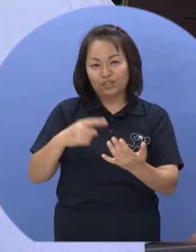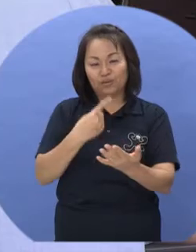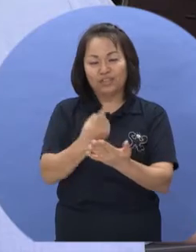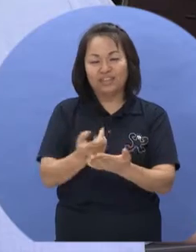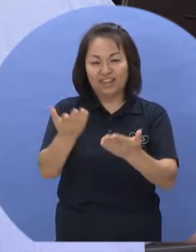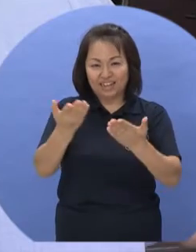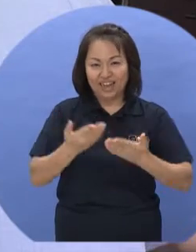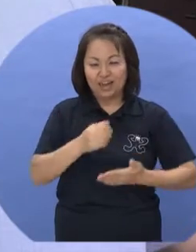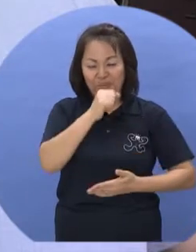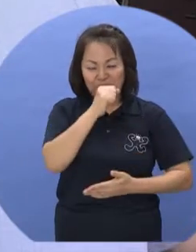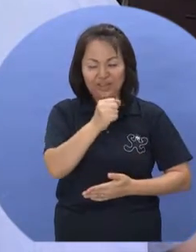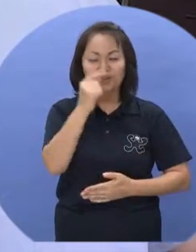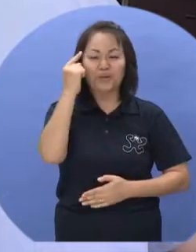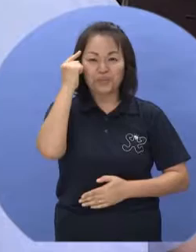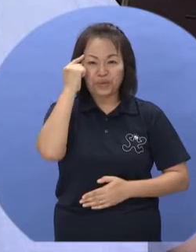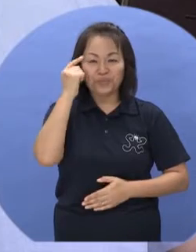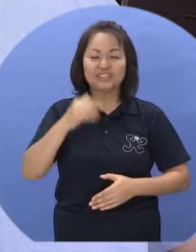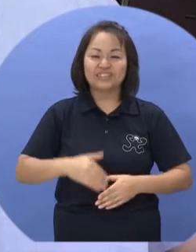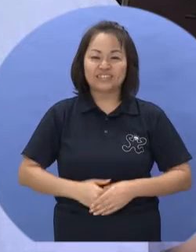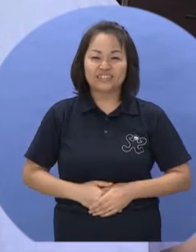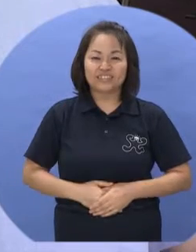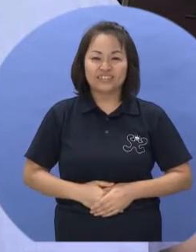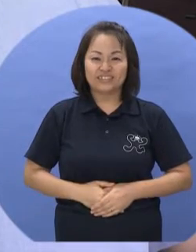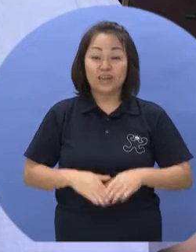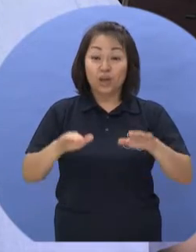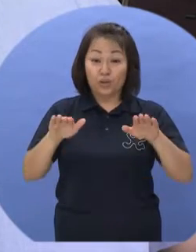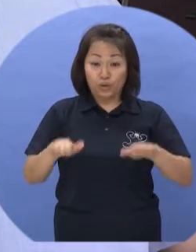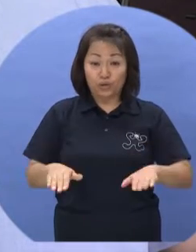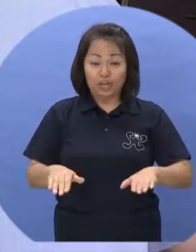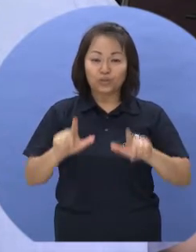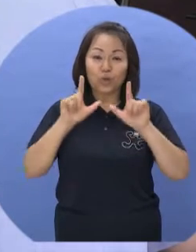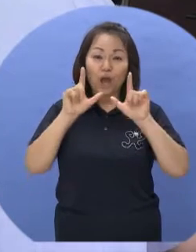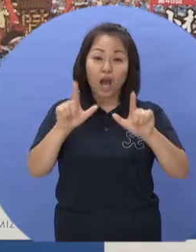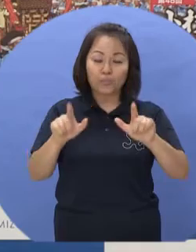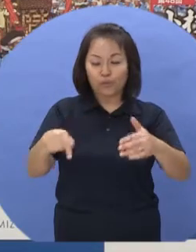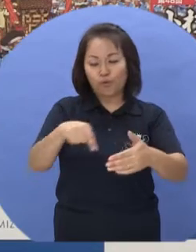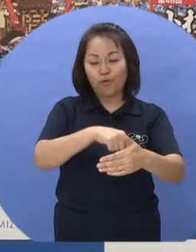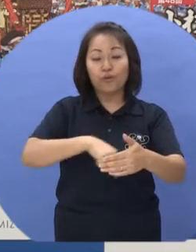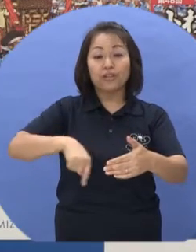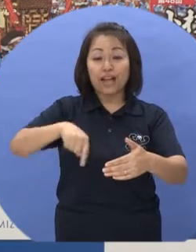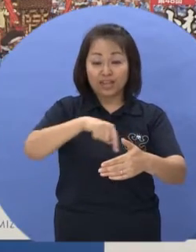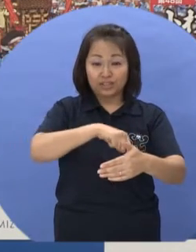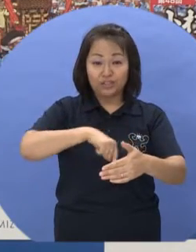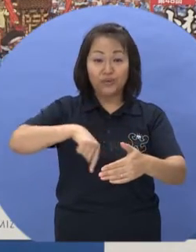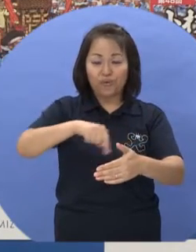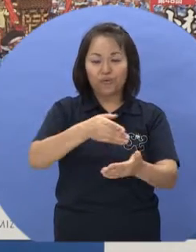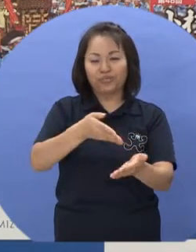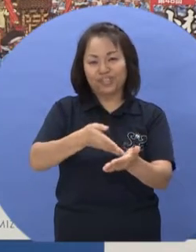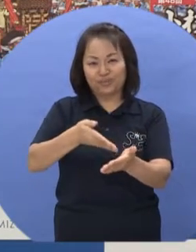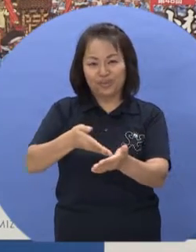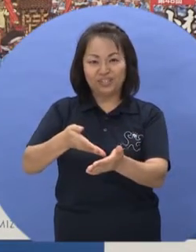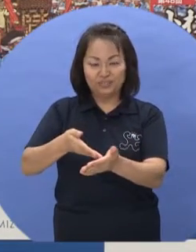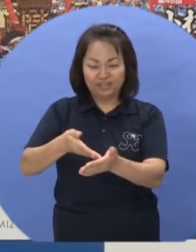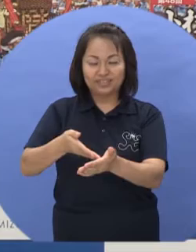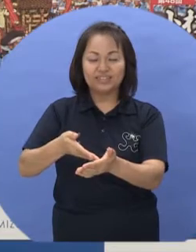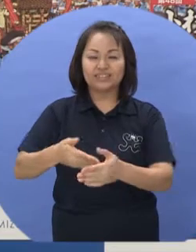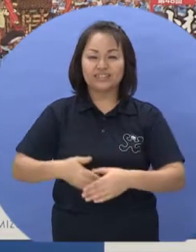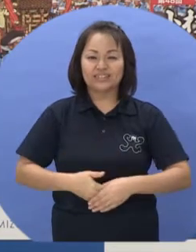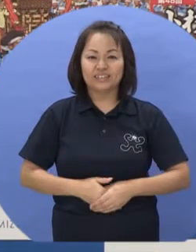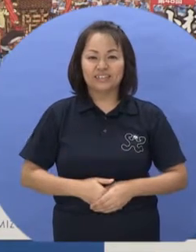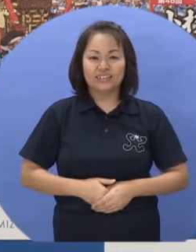がたいなと思っております。では今月の発表事項、お手元の資料に基づきまして、説明をさせていただき